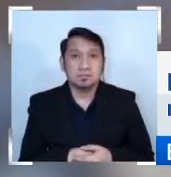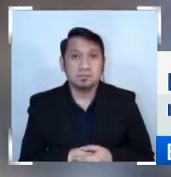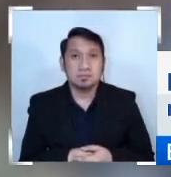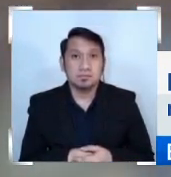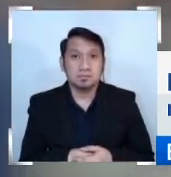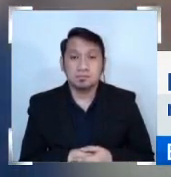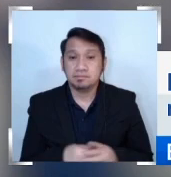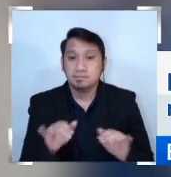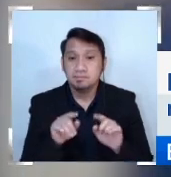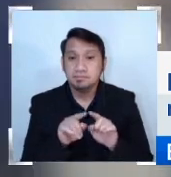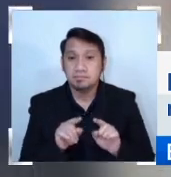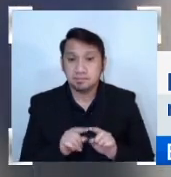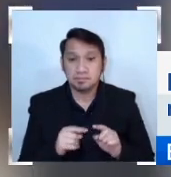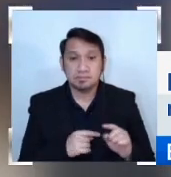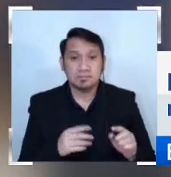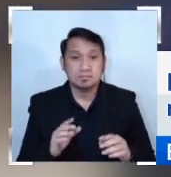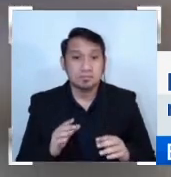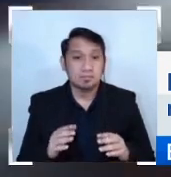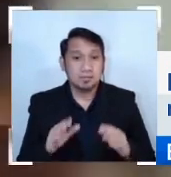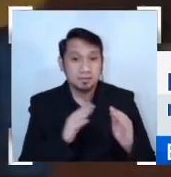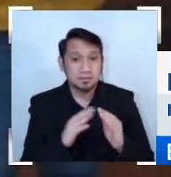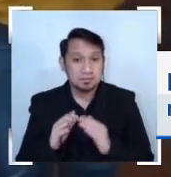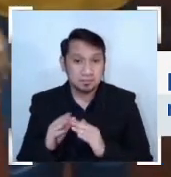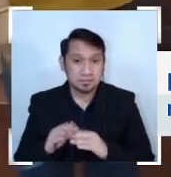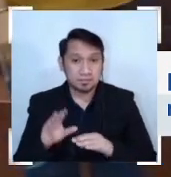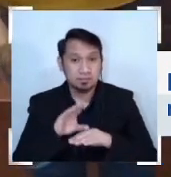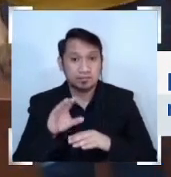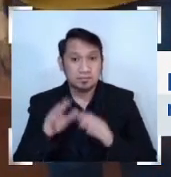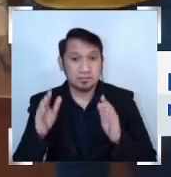Iprinoklama na rin ang mga City Councilors sa lungsod ng Malolos.